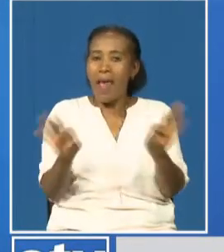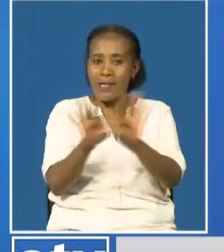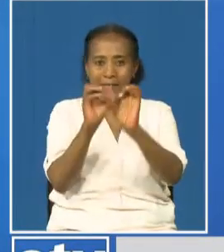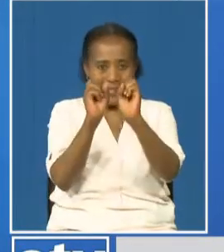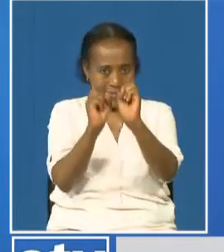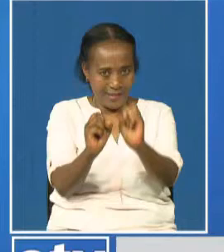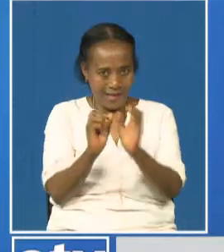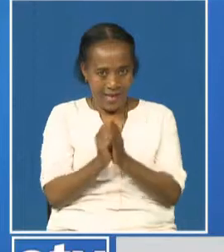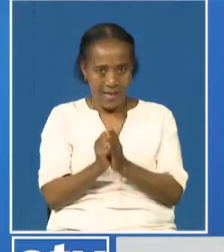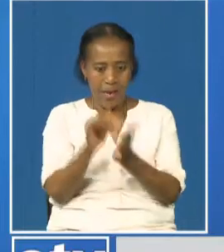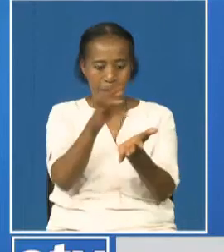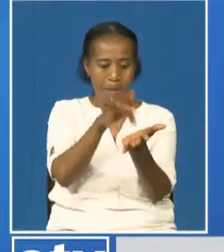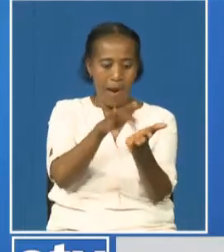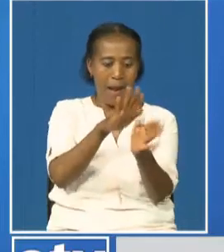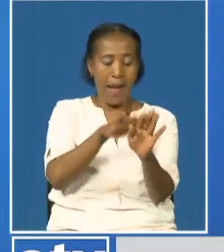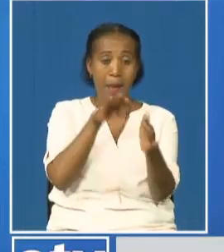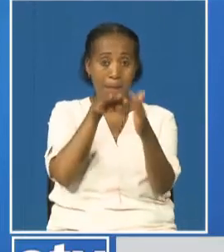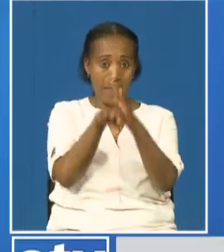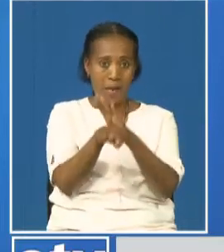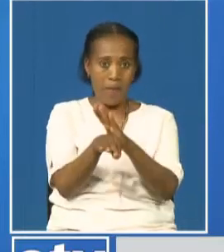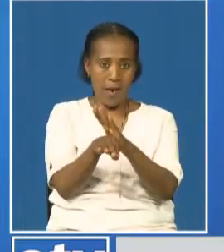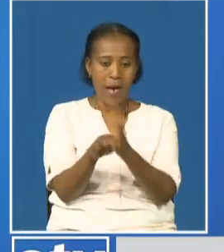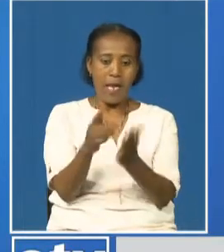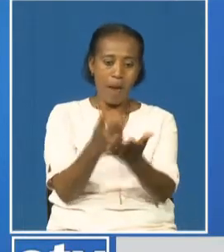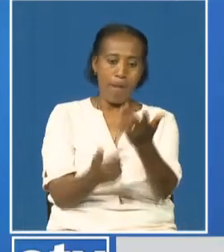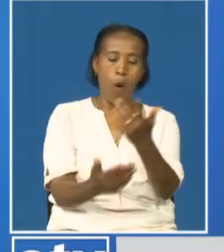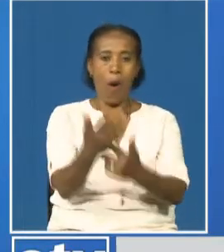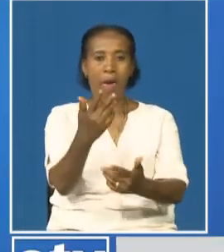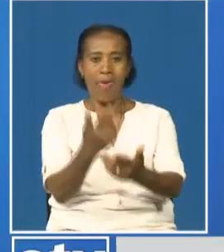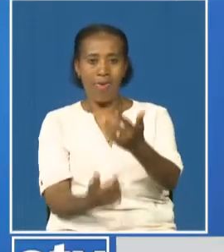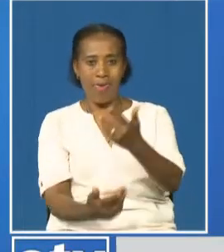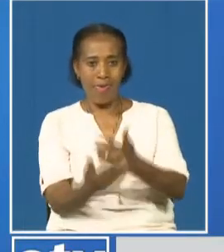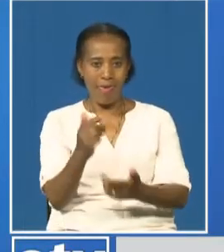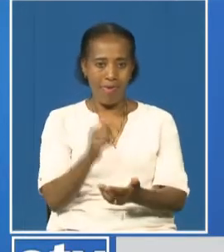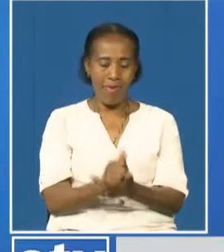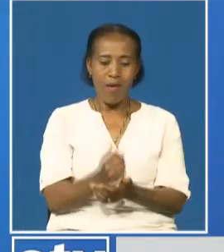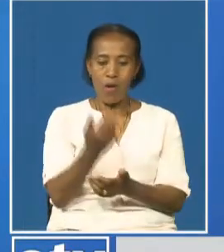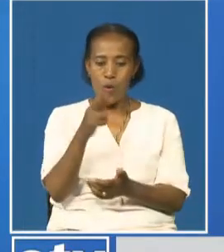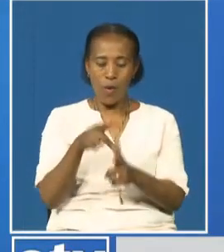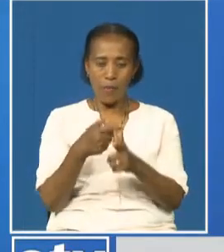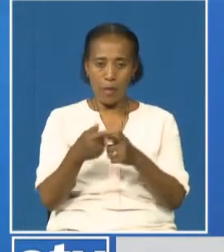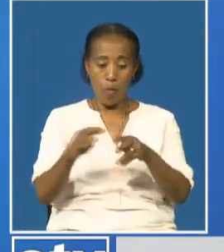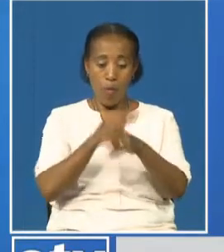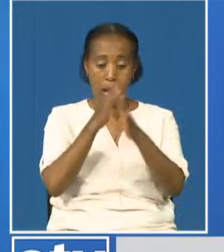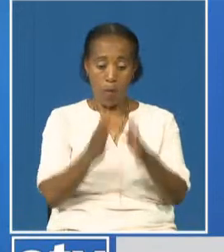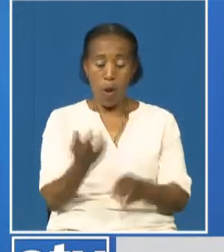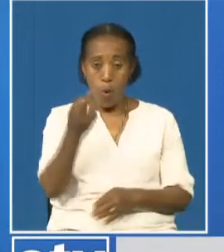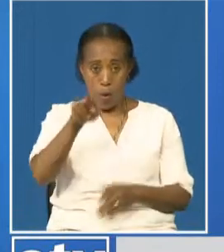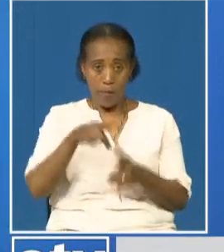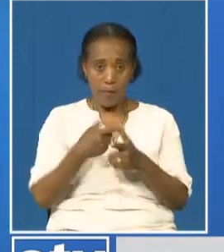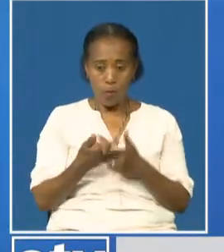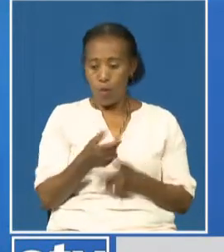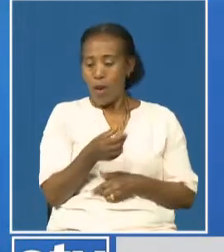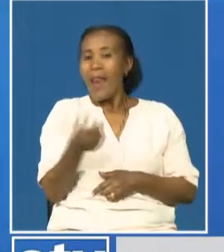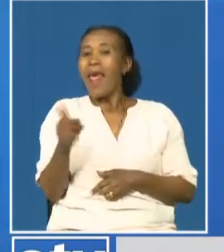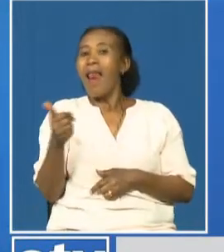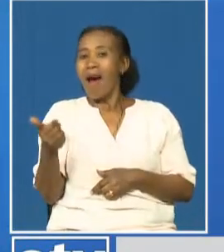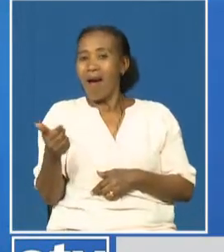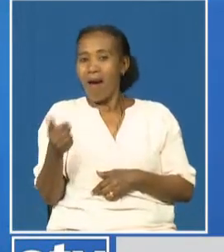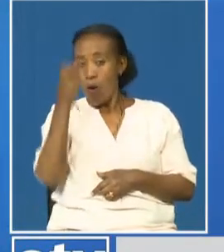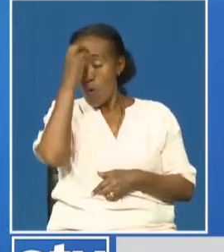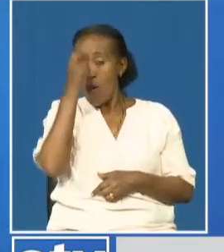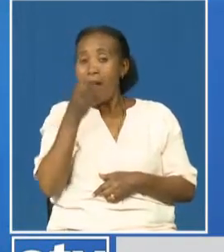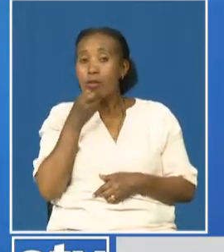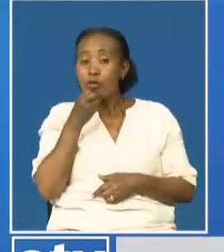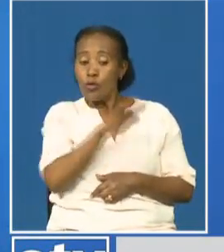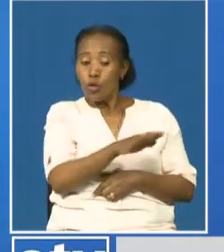ይችላል። መሃል ላይ የሚገባ የሚያወያይ ወይ በባለሙያ ወይም ደግሞ ሌላ